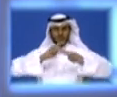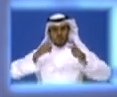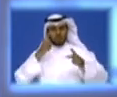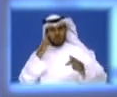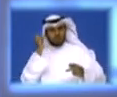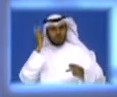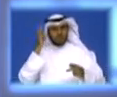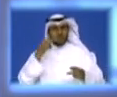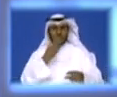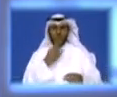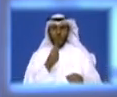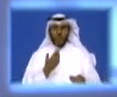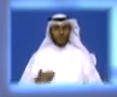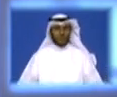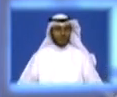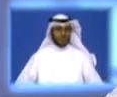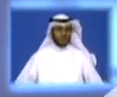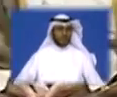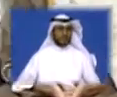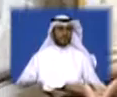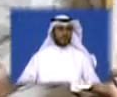الحديثة في هذا المجال.